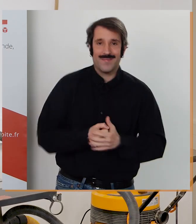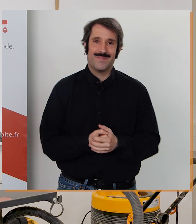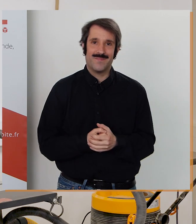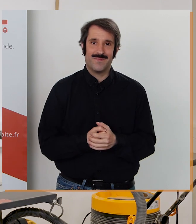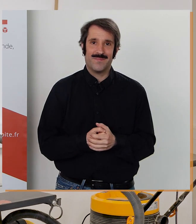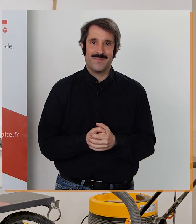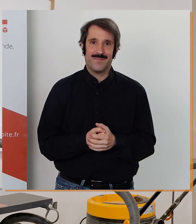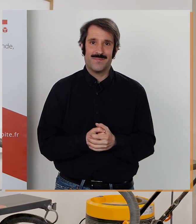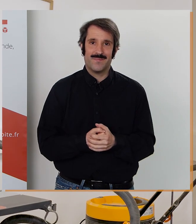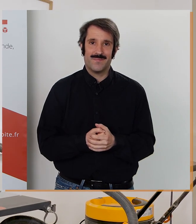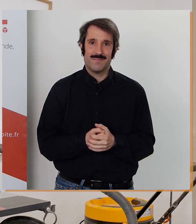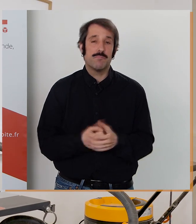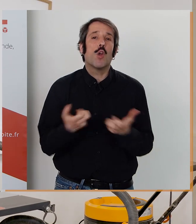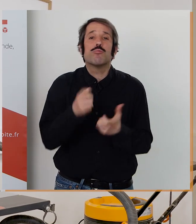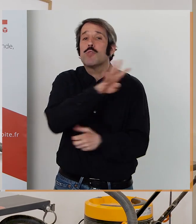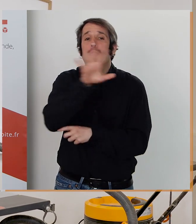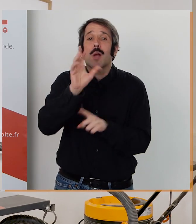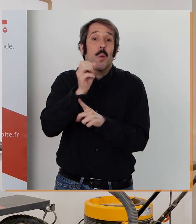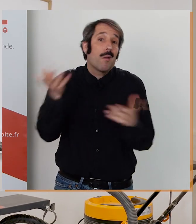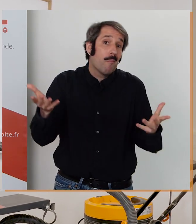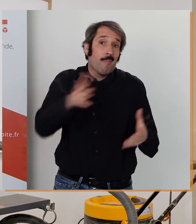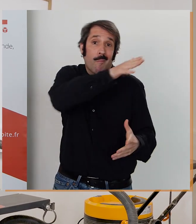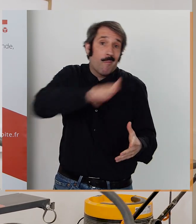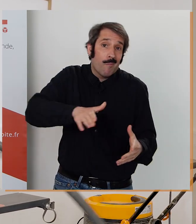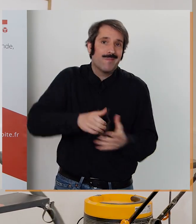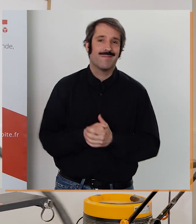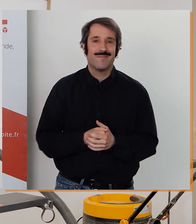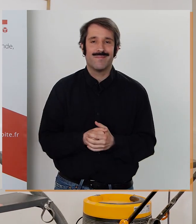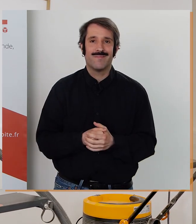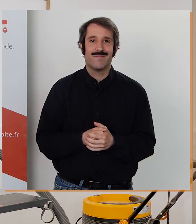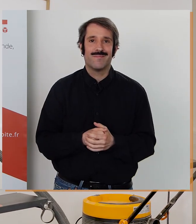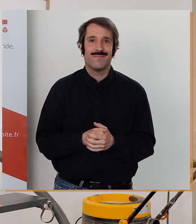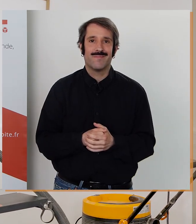Et là on peut basculer sur une coupe à 45 degrés par exemple, d'onglet.